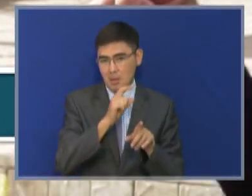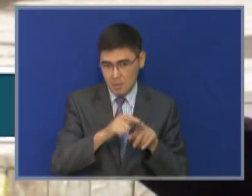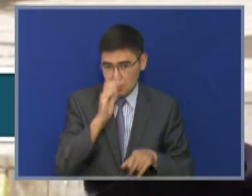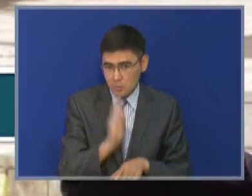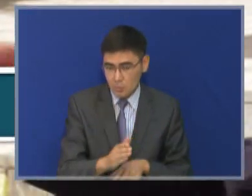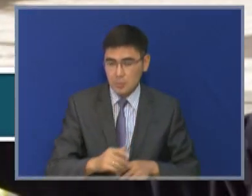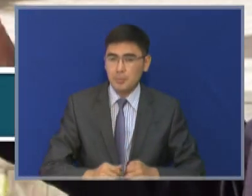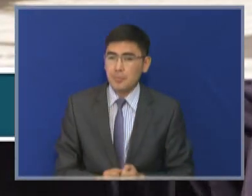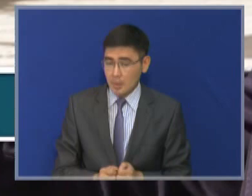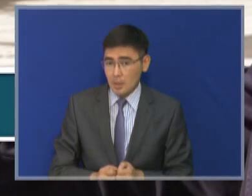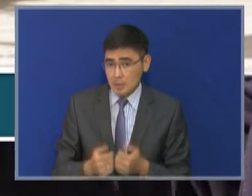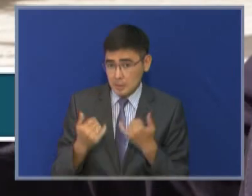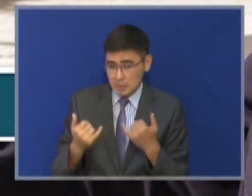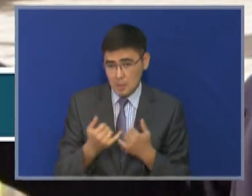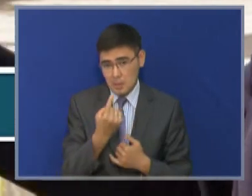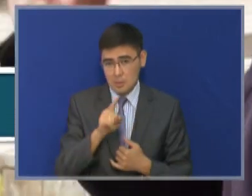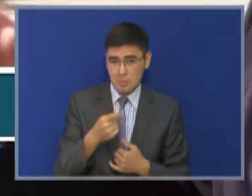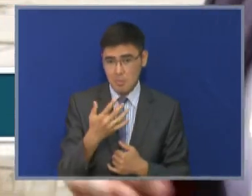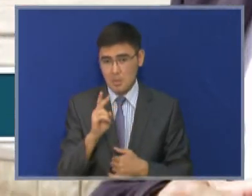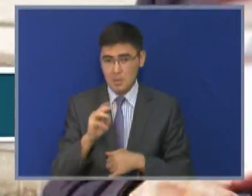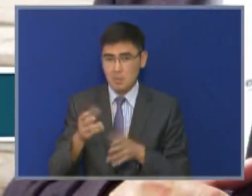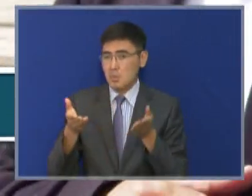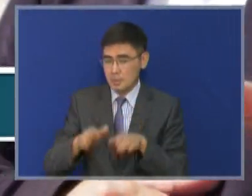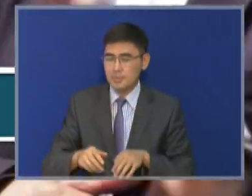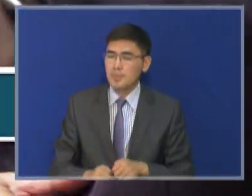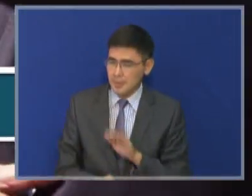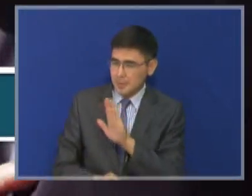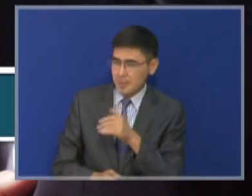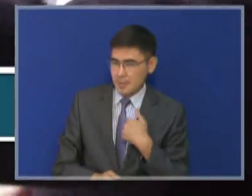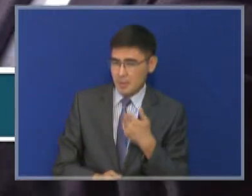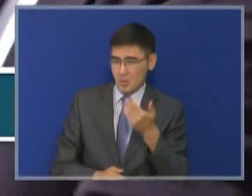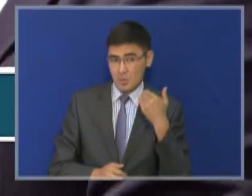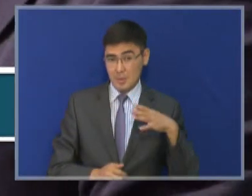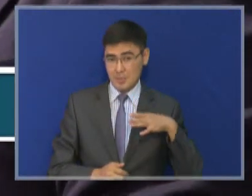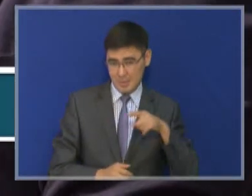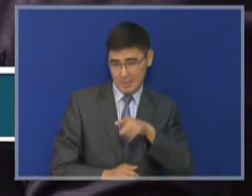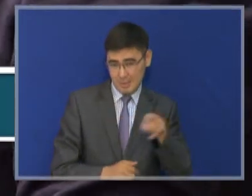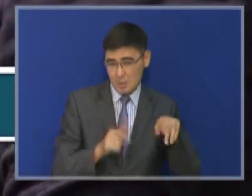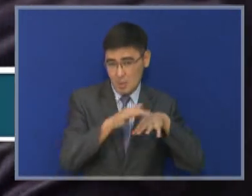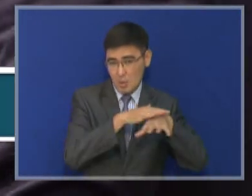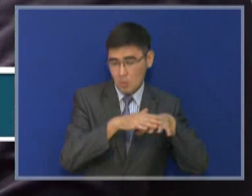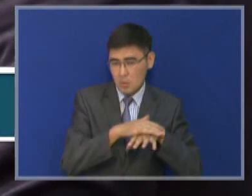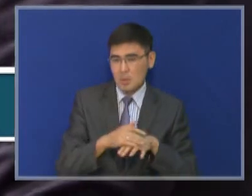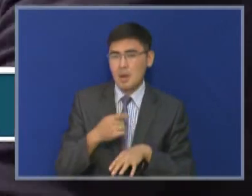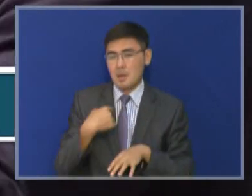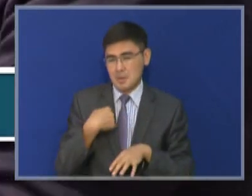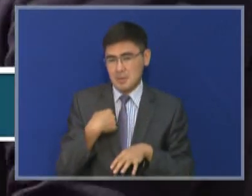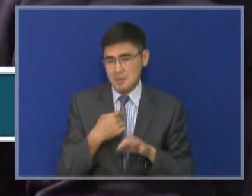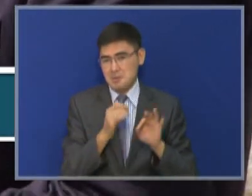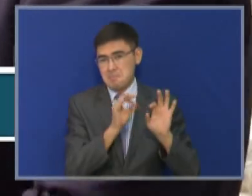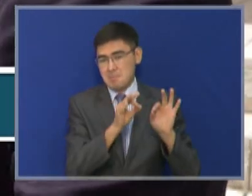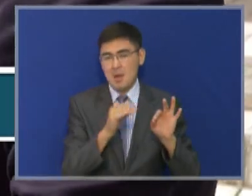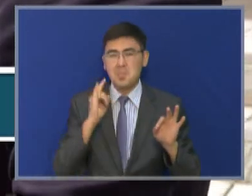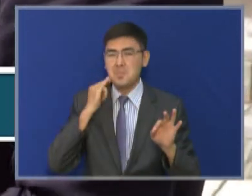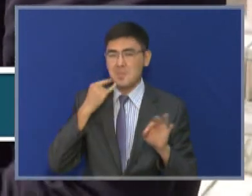Смотри, я в прошлый раз... У нас осталось, да, полтора километра. Александр Иванович, посмотри, я в прошлый раз этим людям, вон в том месте, со слов подрядчика, да,